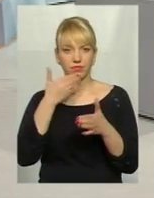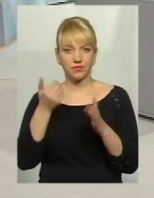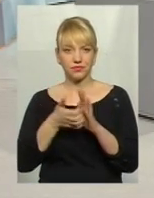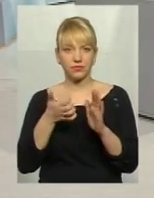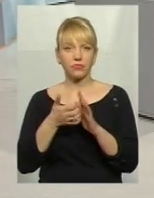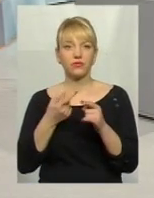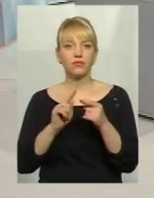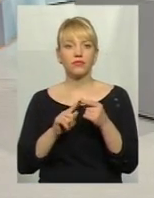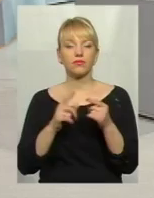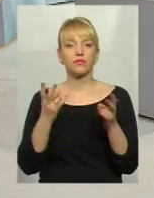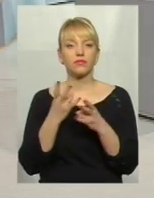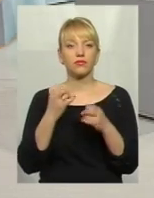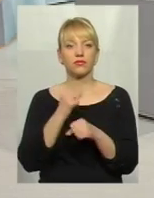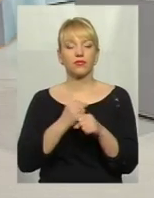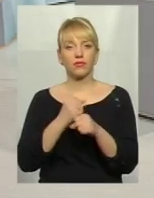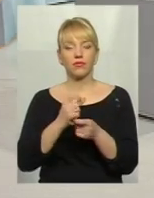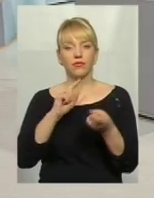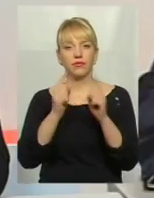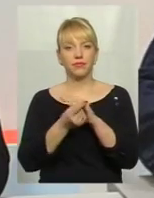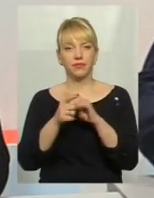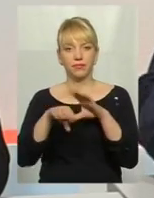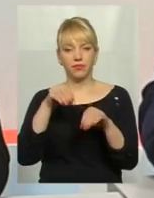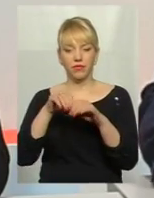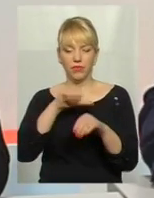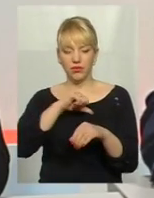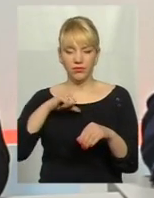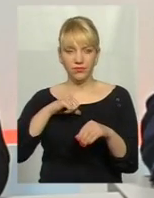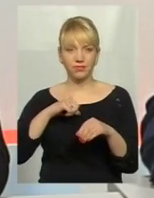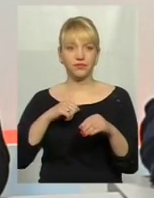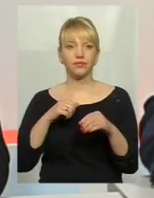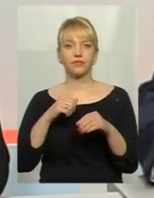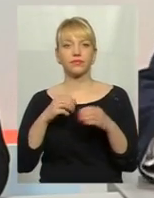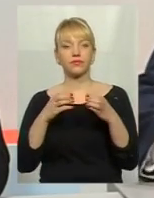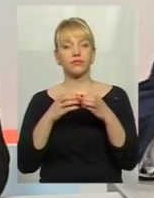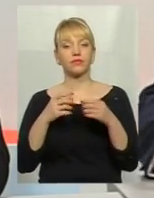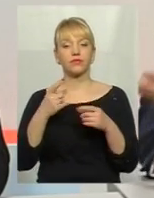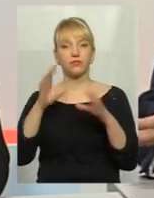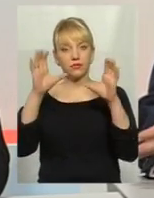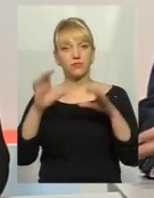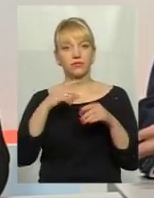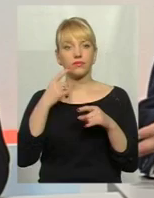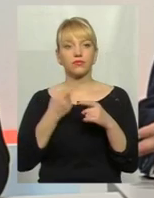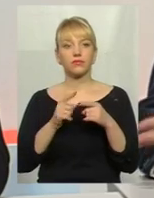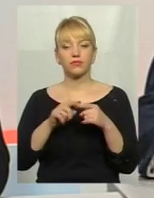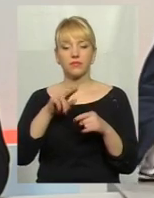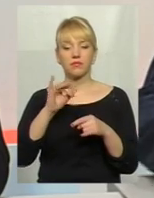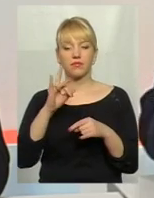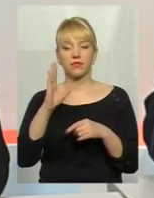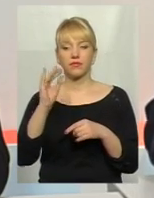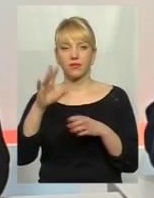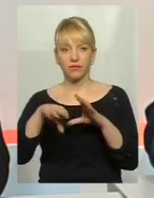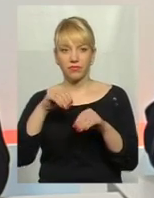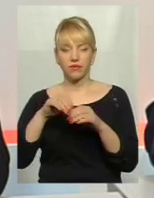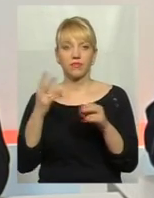може приєднатися, але треба робити перевибори в самій громаді. І чинне законодавство українське говорить, що ці перевибори ще треба зробити за власний кошт. Тобто громаді